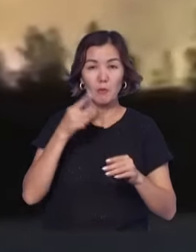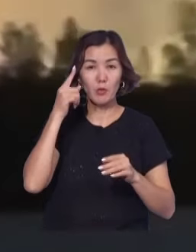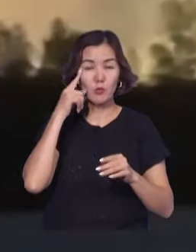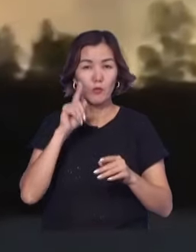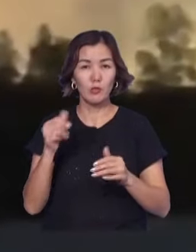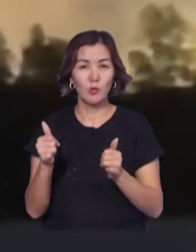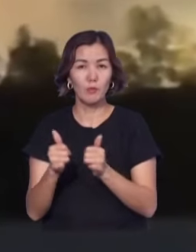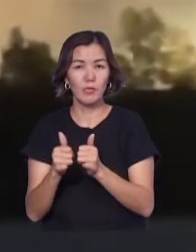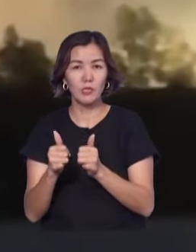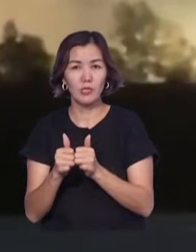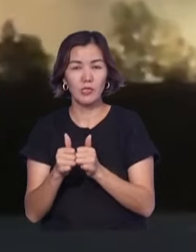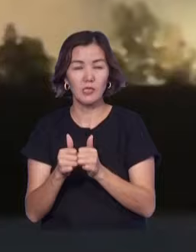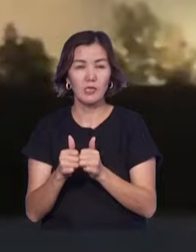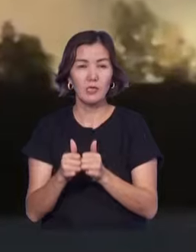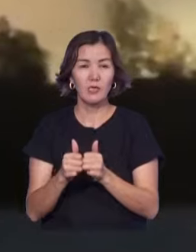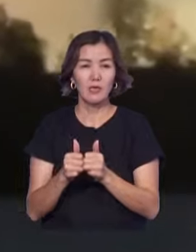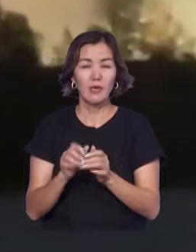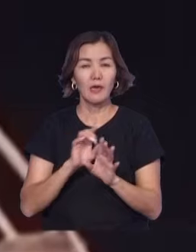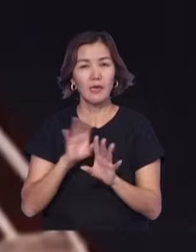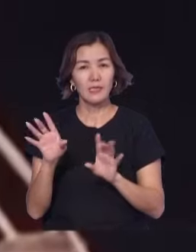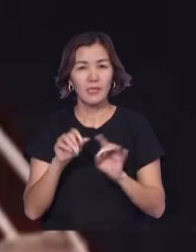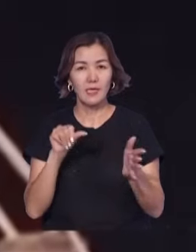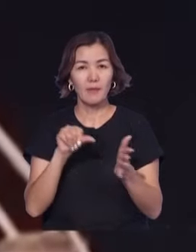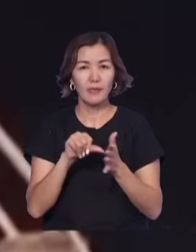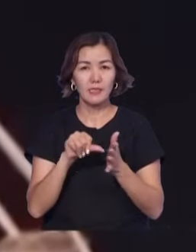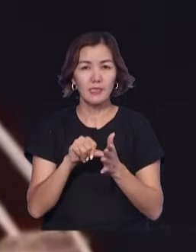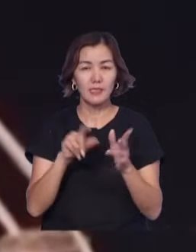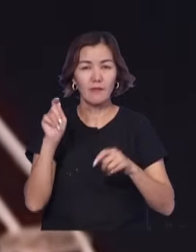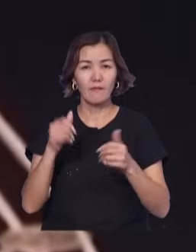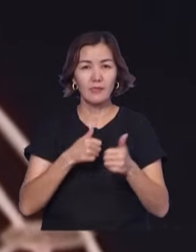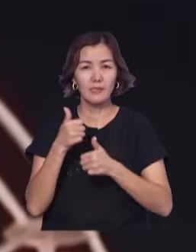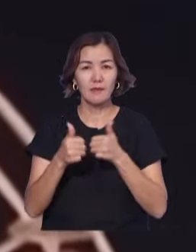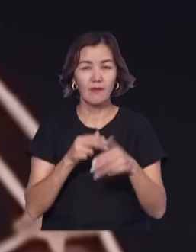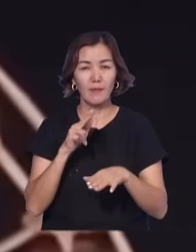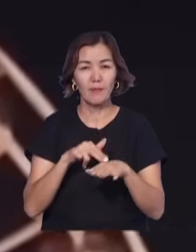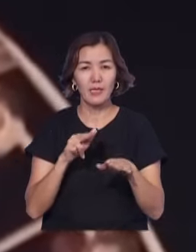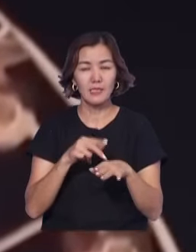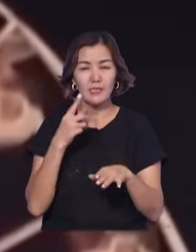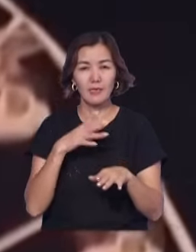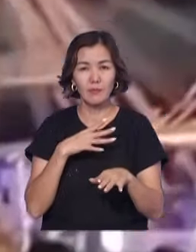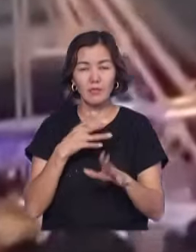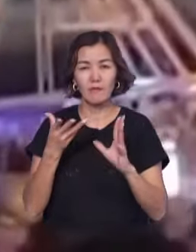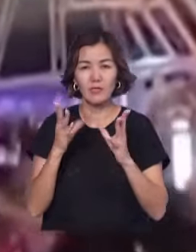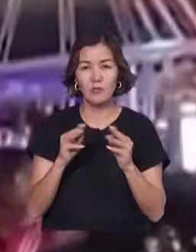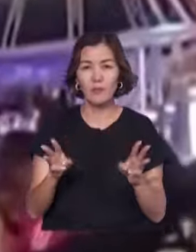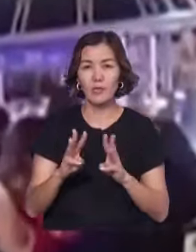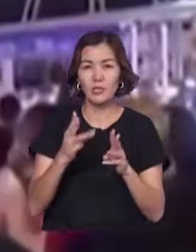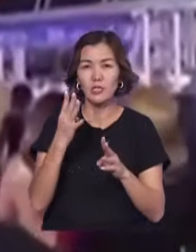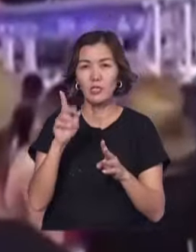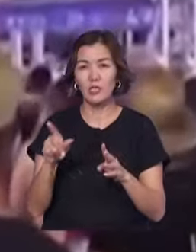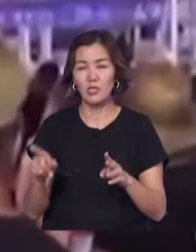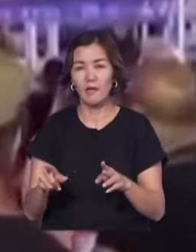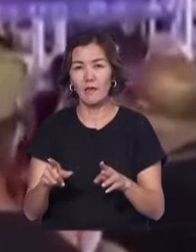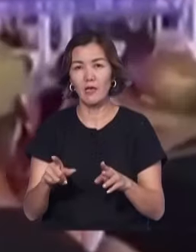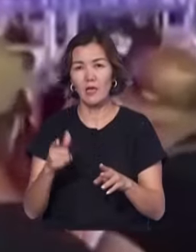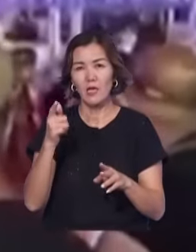он доносится из ближайшего кемпинга, рассказала посетительница фестиваля. Представитель полиции сообщил, что в результате пожара 4 человека